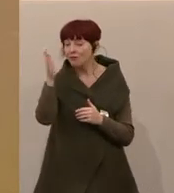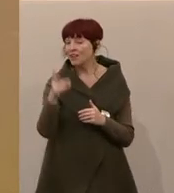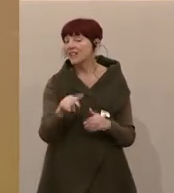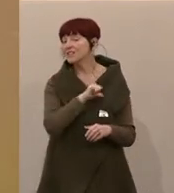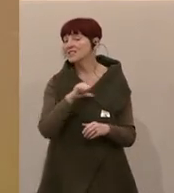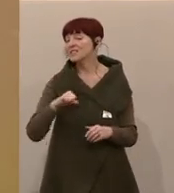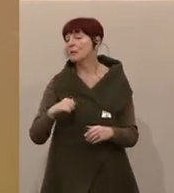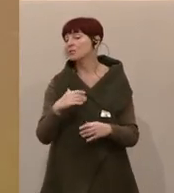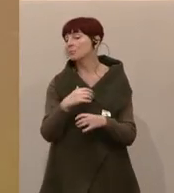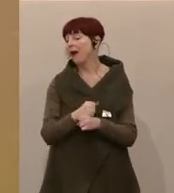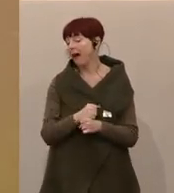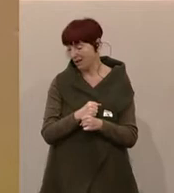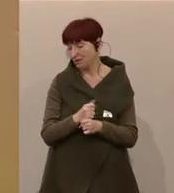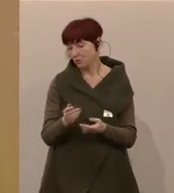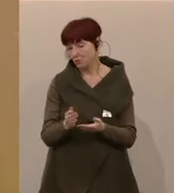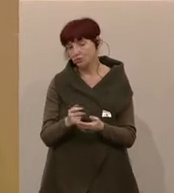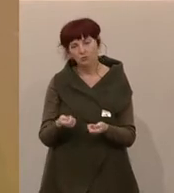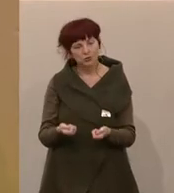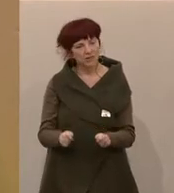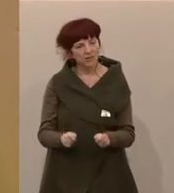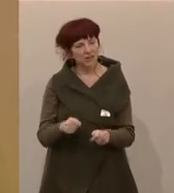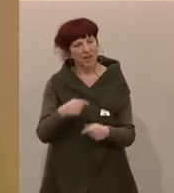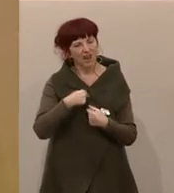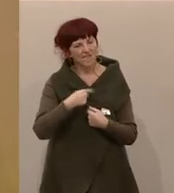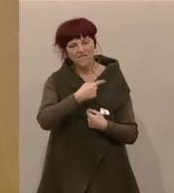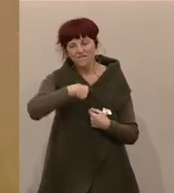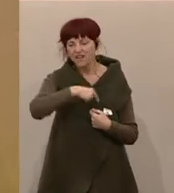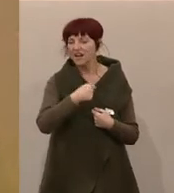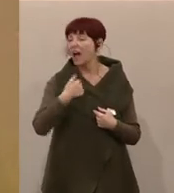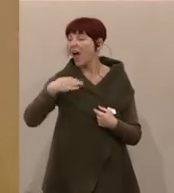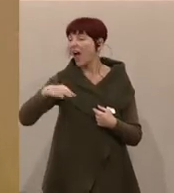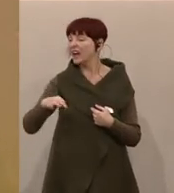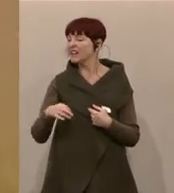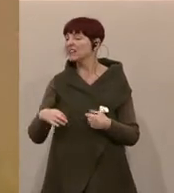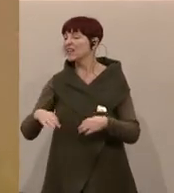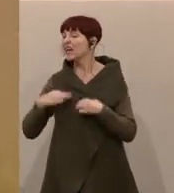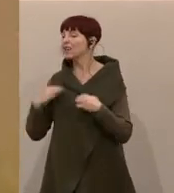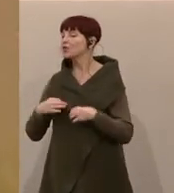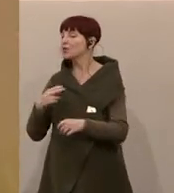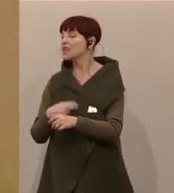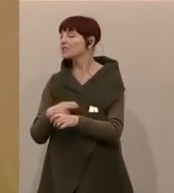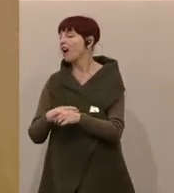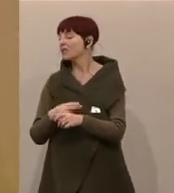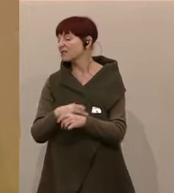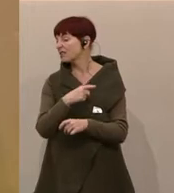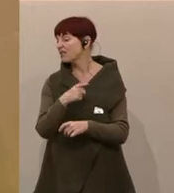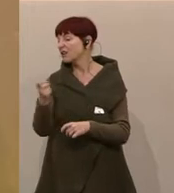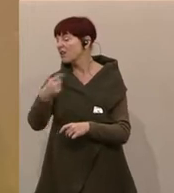wären ja dann die Einzigen in der Gesundheitskasse, wo die keinen Selbstbehalt nicht haben. Alle anderen haben schon. Und Kollegen,